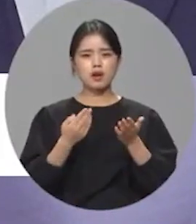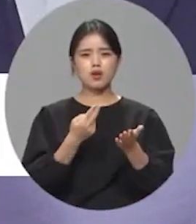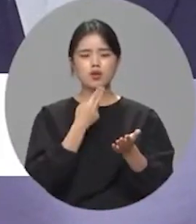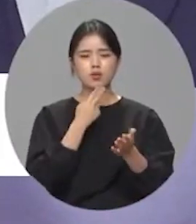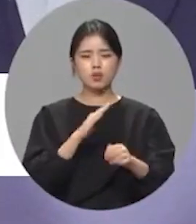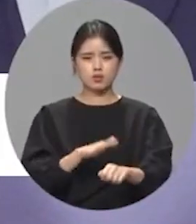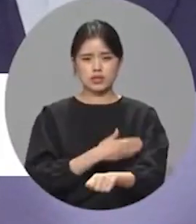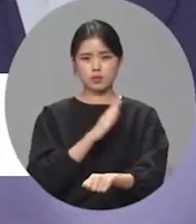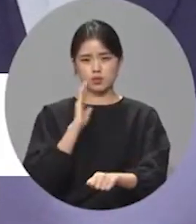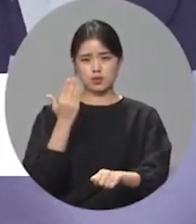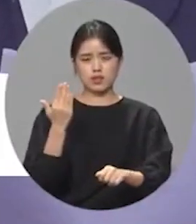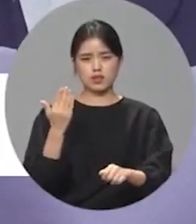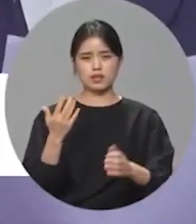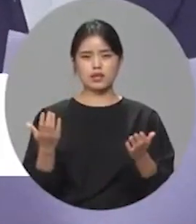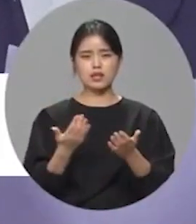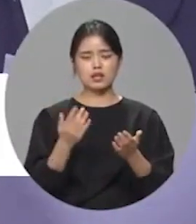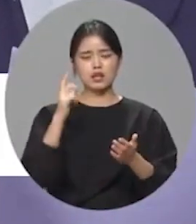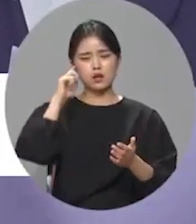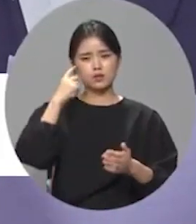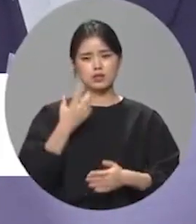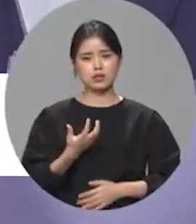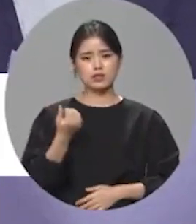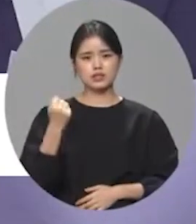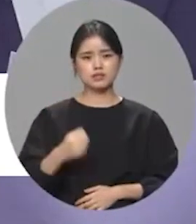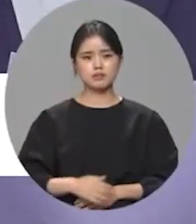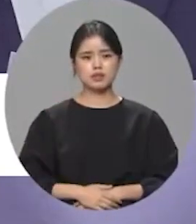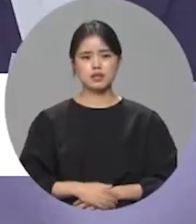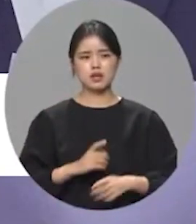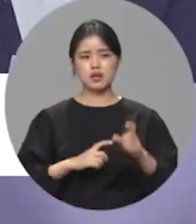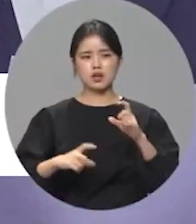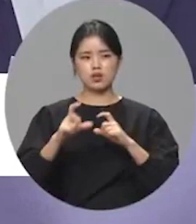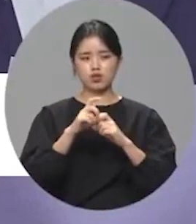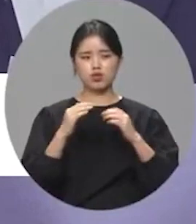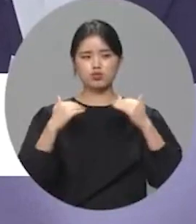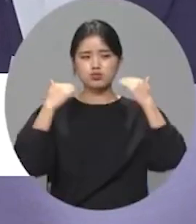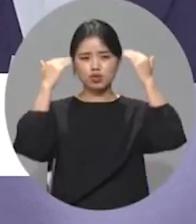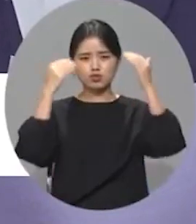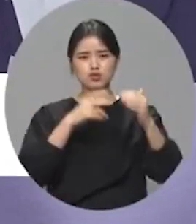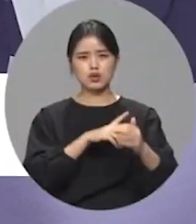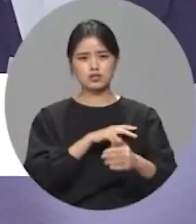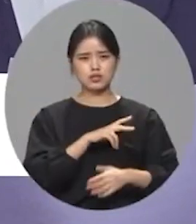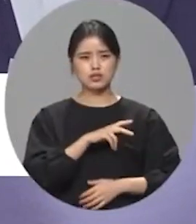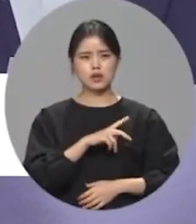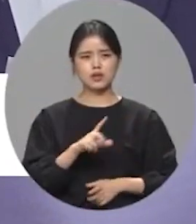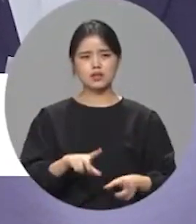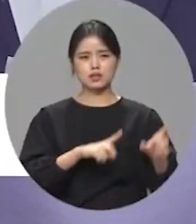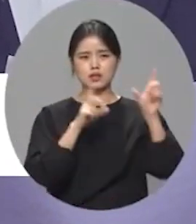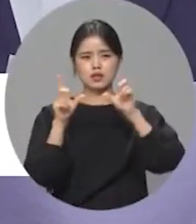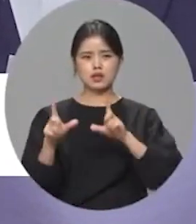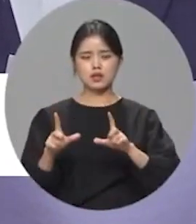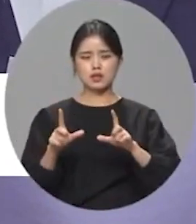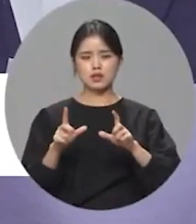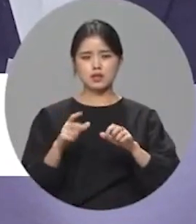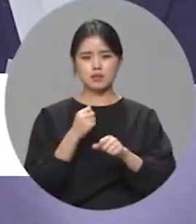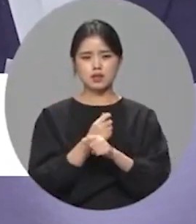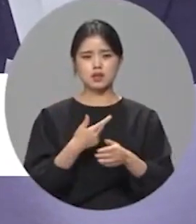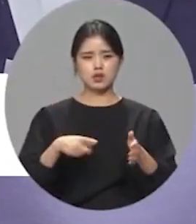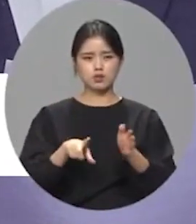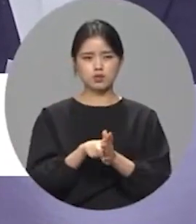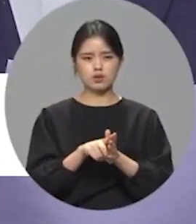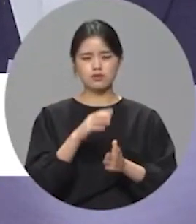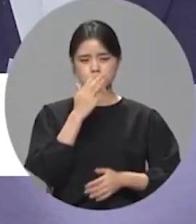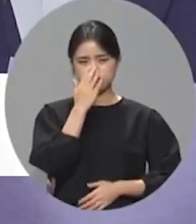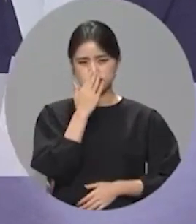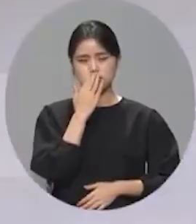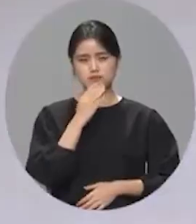잘못된 일이라고 생각합니다 더욱 삼각대 뇌사 환경을 위한 4 승우 계기로 삼으려